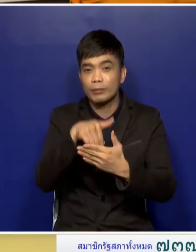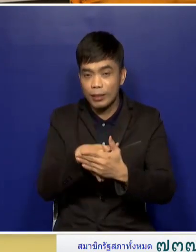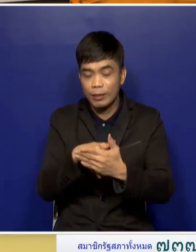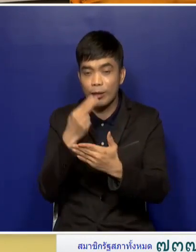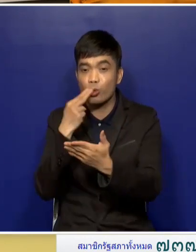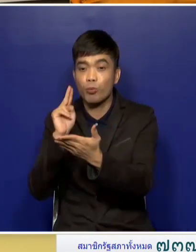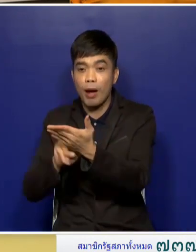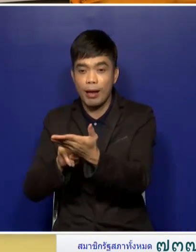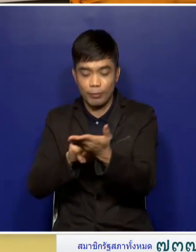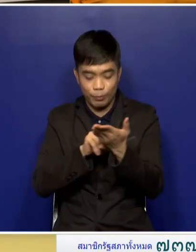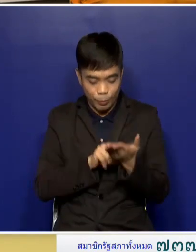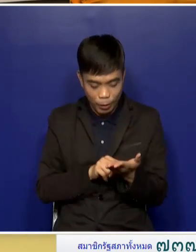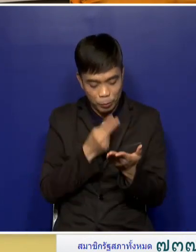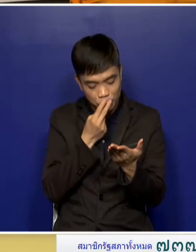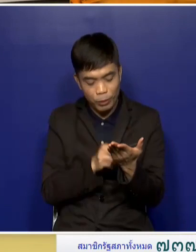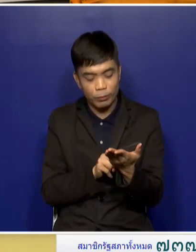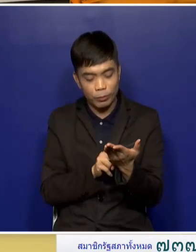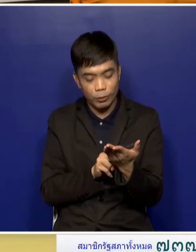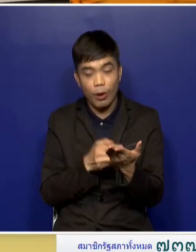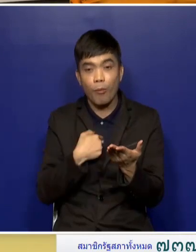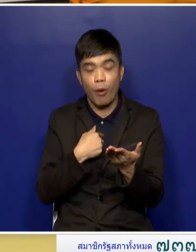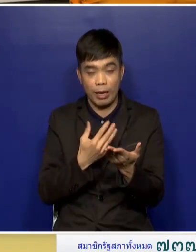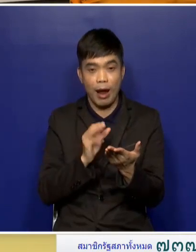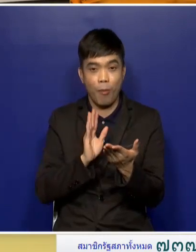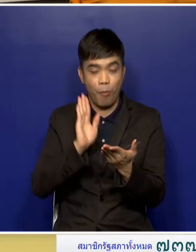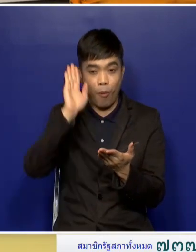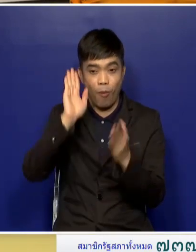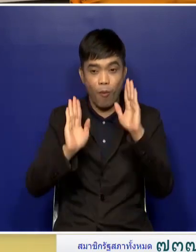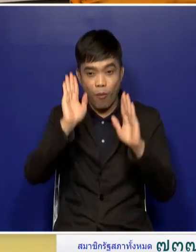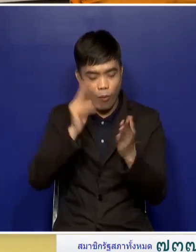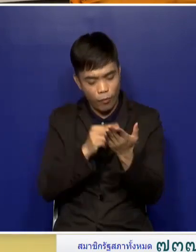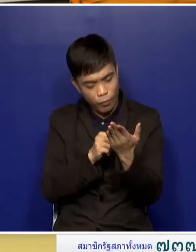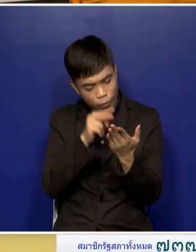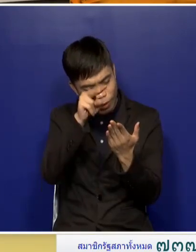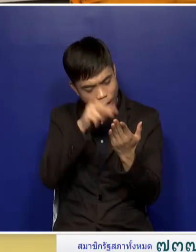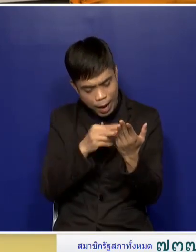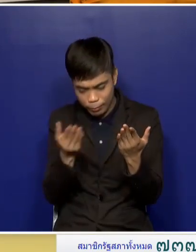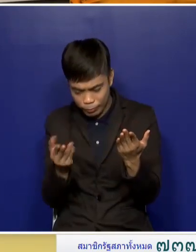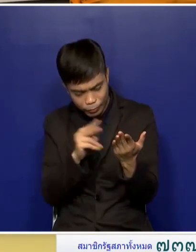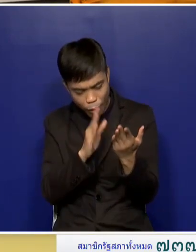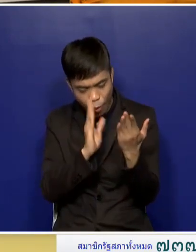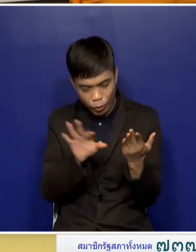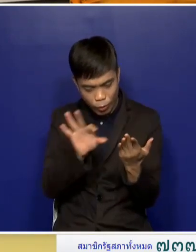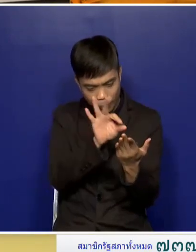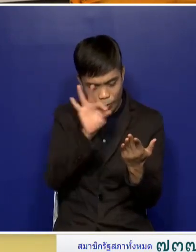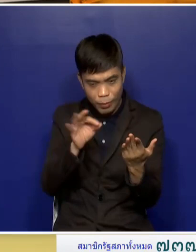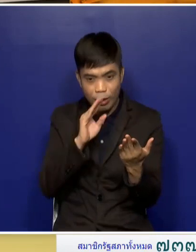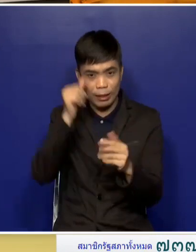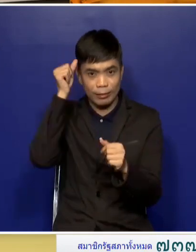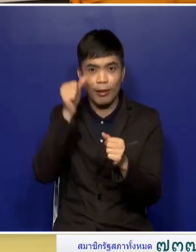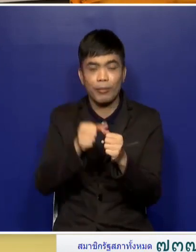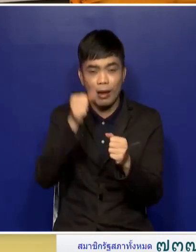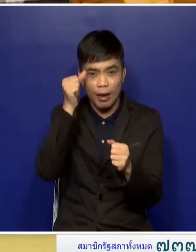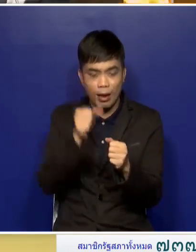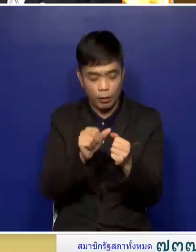หมายมาวางอยู่ที่โตะของผม แลวขใหผมวดเลยนะครับผมทำไดแค่อ่านโไล์ของทั้งสองคนผมจได้ในสมยที่แล้วนะครั